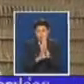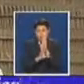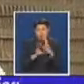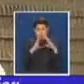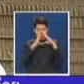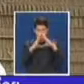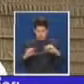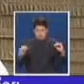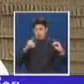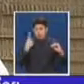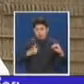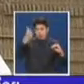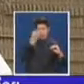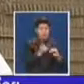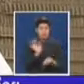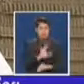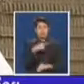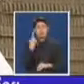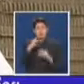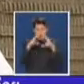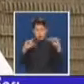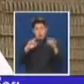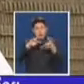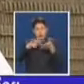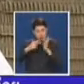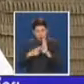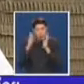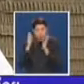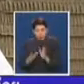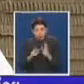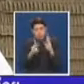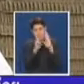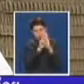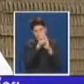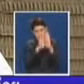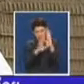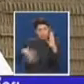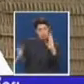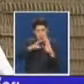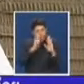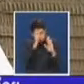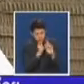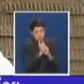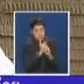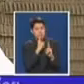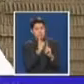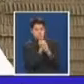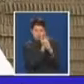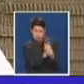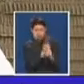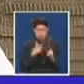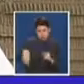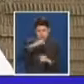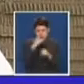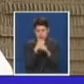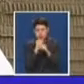ม่ได้อยู่ที่ใครแพ้ชนะครับความสงบอยู่ที่ว่าทุกคนเคารพในเรื่องของกติกานะครับแล้วก็เอาทุกอย่างกลับเข้ามาสู่กระบวนการที่ควรจะ